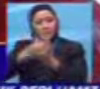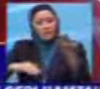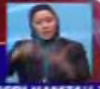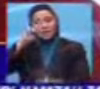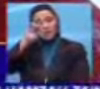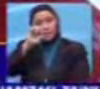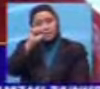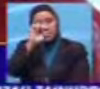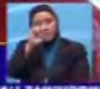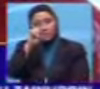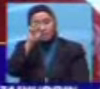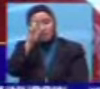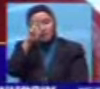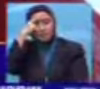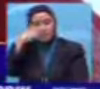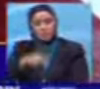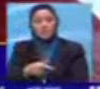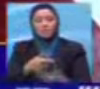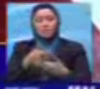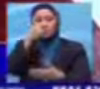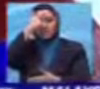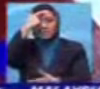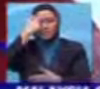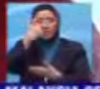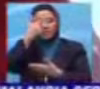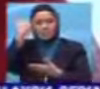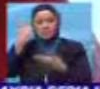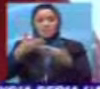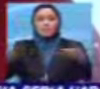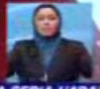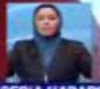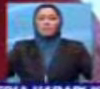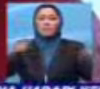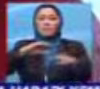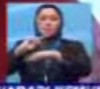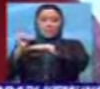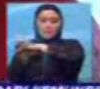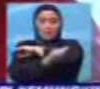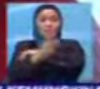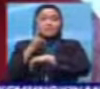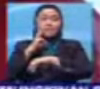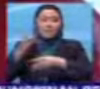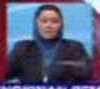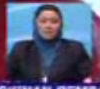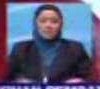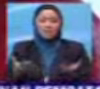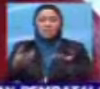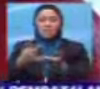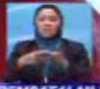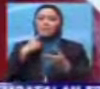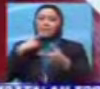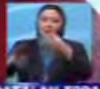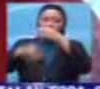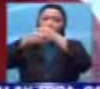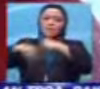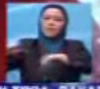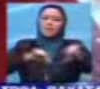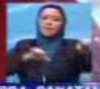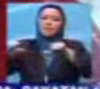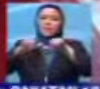air. Di sini kita dapat menambah satu lagi aktiviti kanak-kanak, iaitu bermain air pada